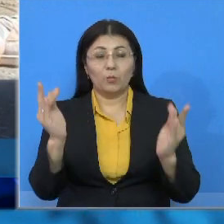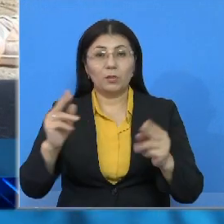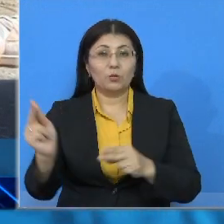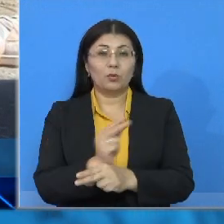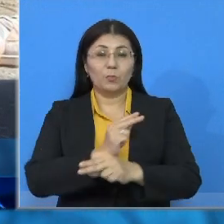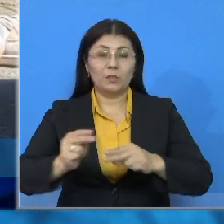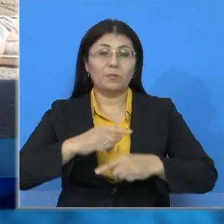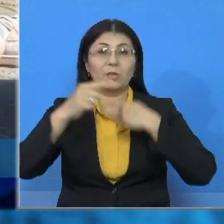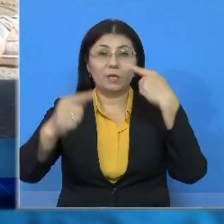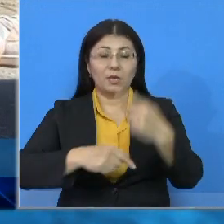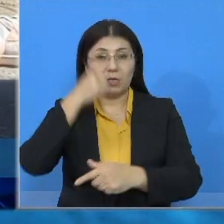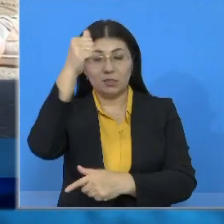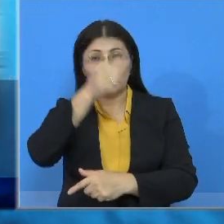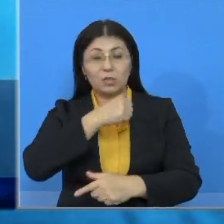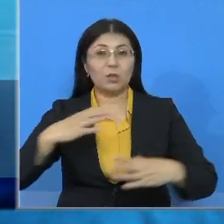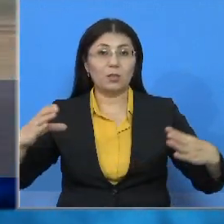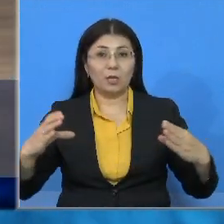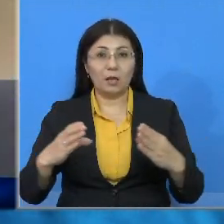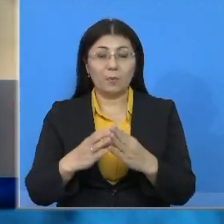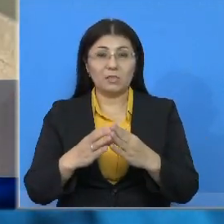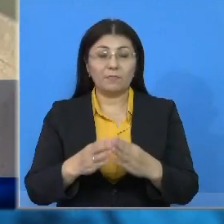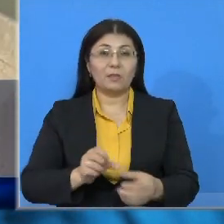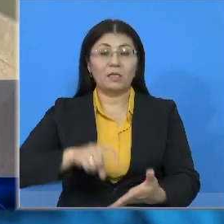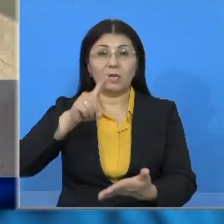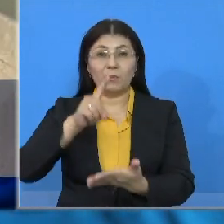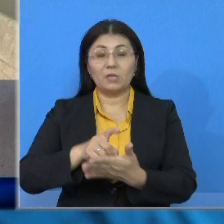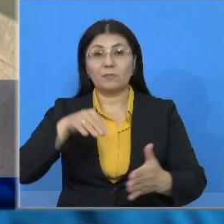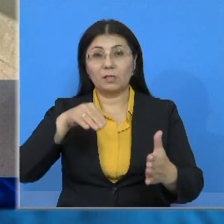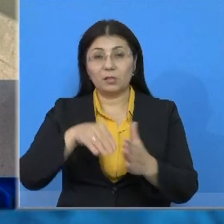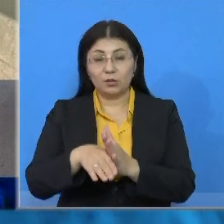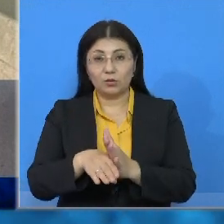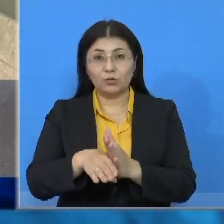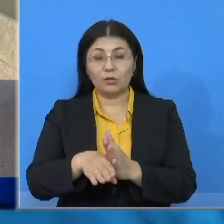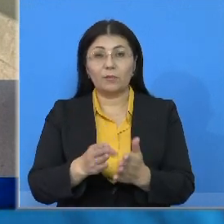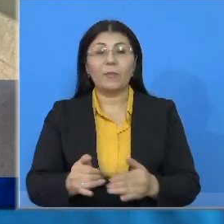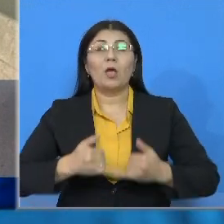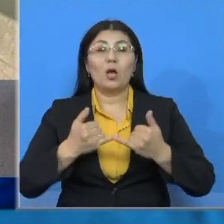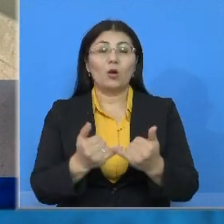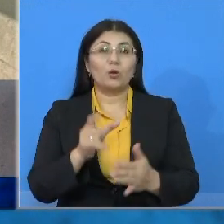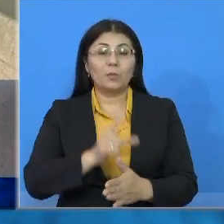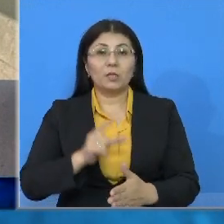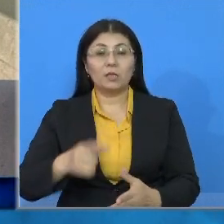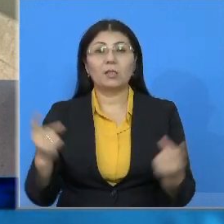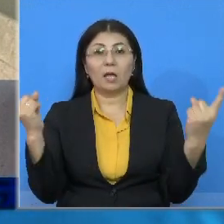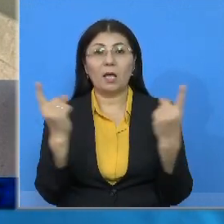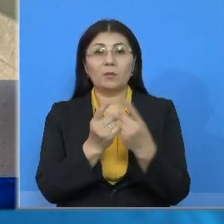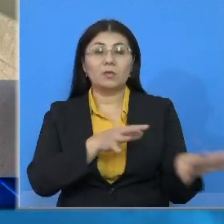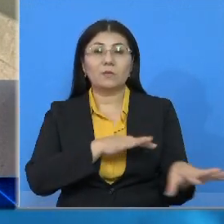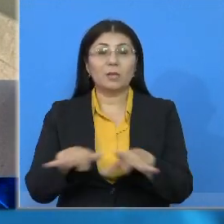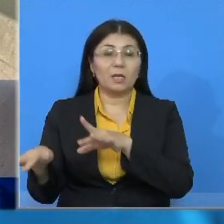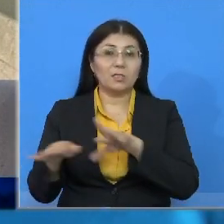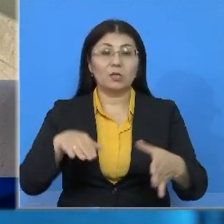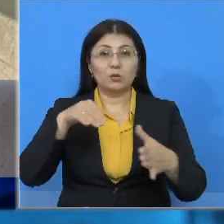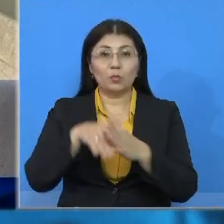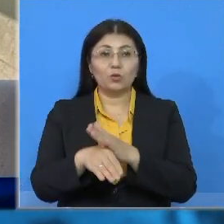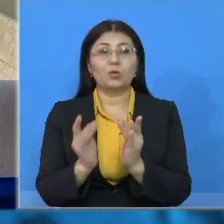жөндеу келесі жылы мердігер ұйыммен кепілдік міндеттемелер шеңберінде жүргізіледі. Құрметті жерлестер, қабылданып жатқан шараларға, соның